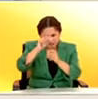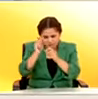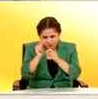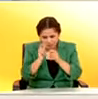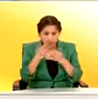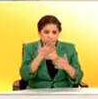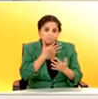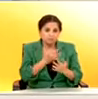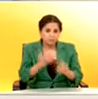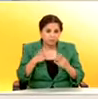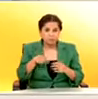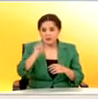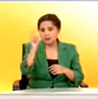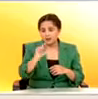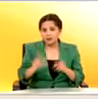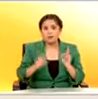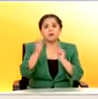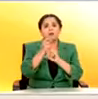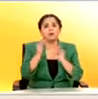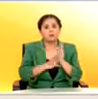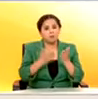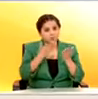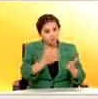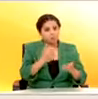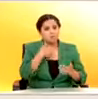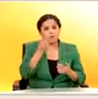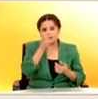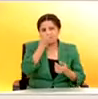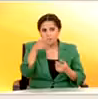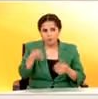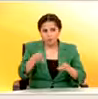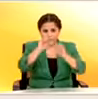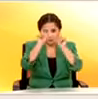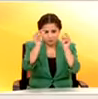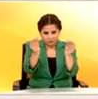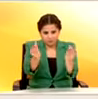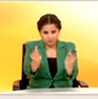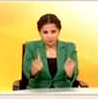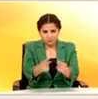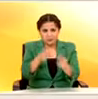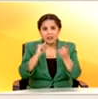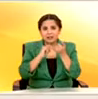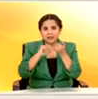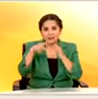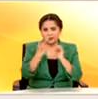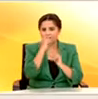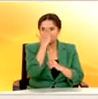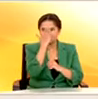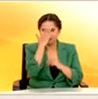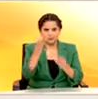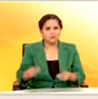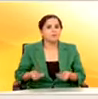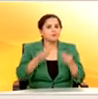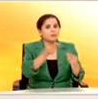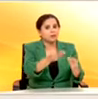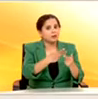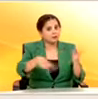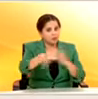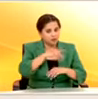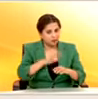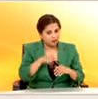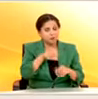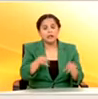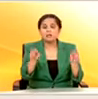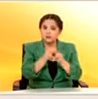है। इटली की प्रधानमंत्री को फूलों की आकृतियों वाला सिल्वर मिरर उपहार में दिया। ये